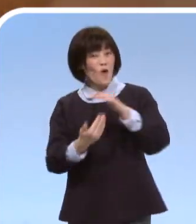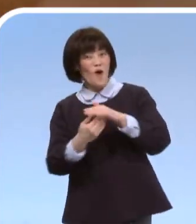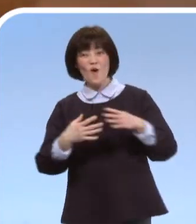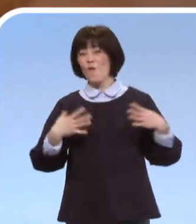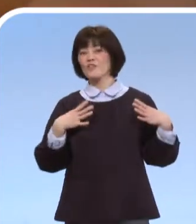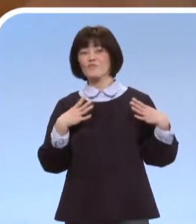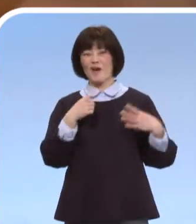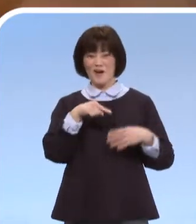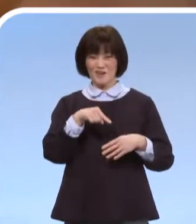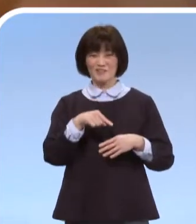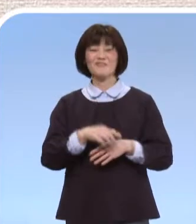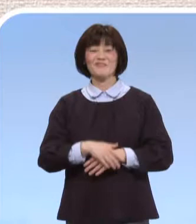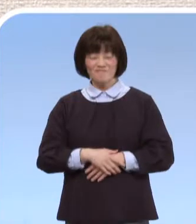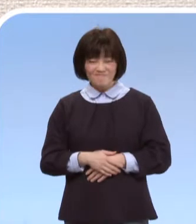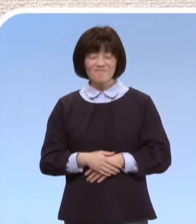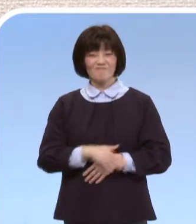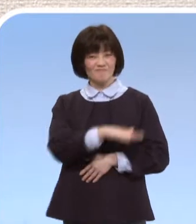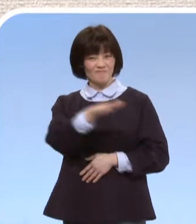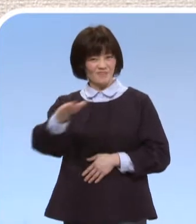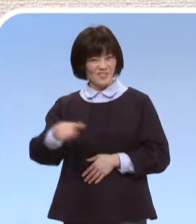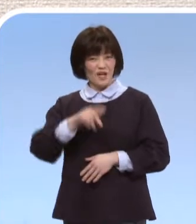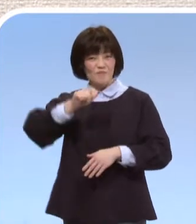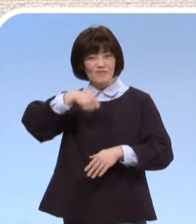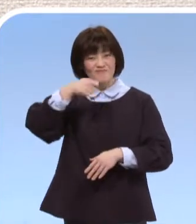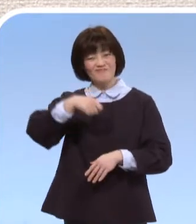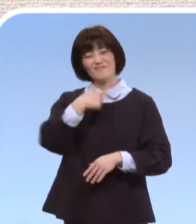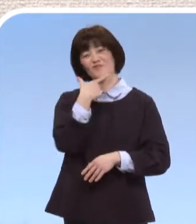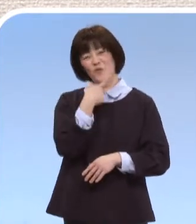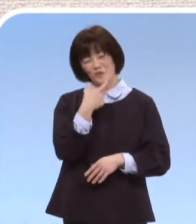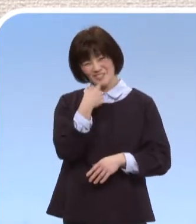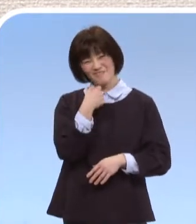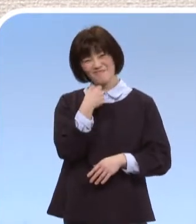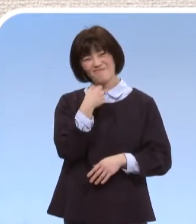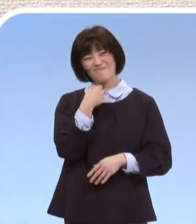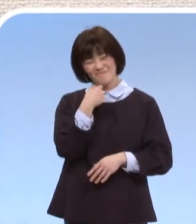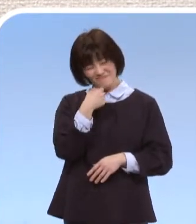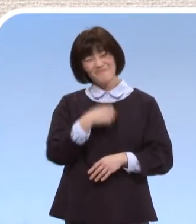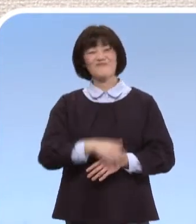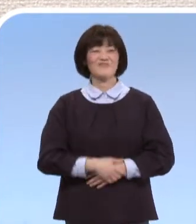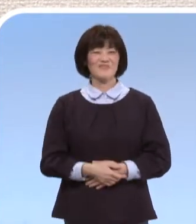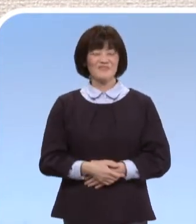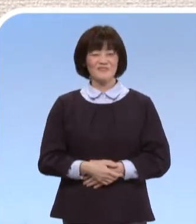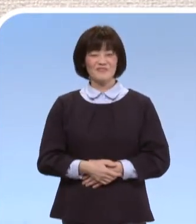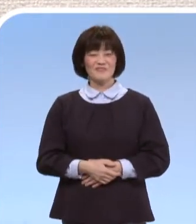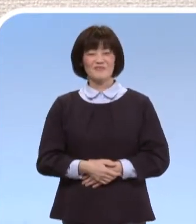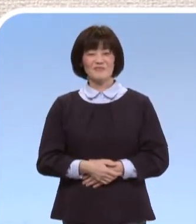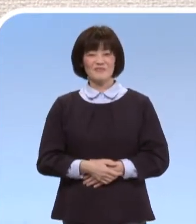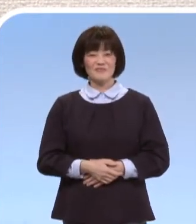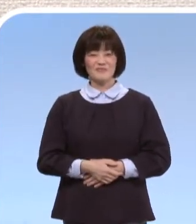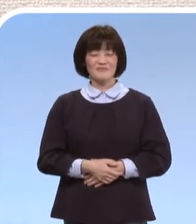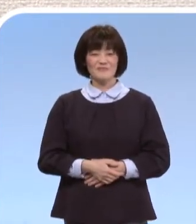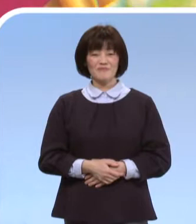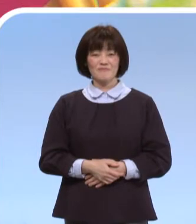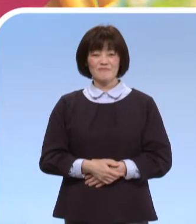ものすごい美味しかったんです。ぜひ一度ご賞味をいただければきっと癖になると思いますので。